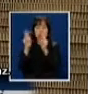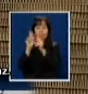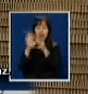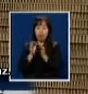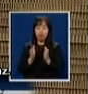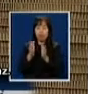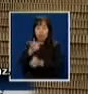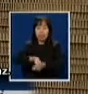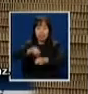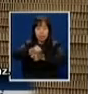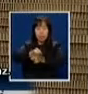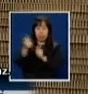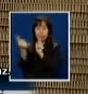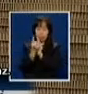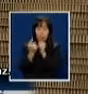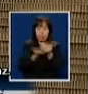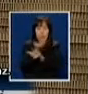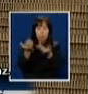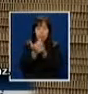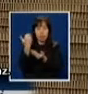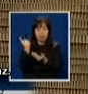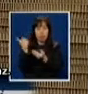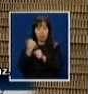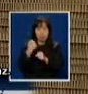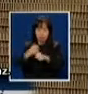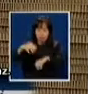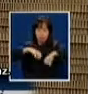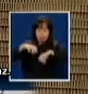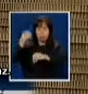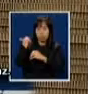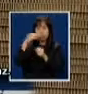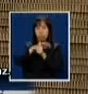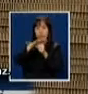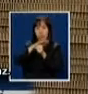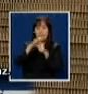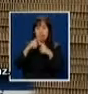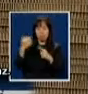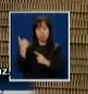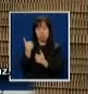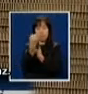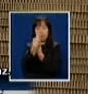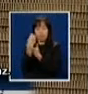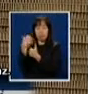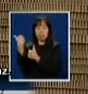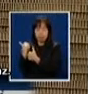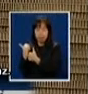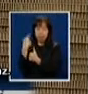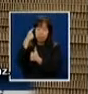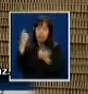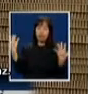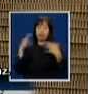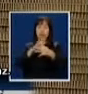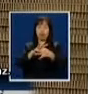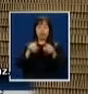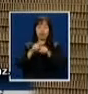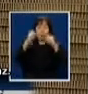ราษฎรนะครับก็มาพบกับผมนะครับก็ได้ทำงานทำการบ้านมาอย่างดีและก็มีข้อเสนอแนะซึ่งในที่สุดก็ปรากฎว่าสอดคล้องกับมติ